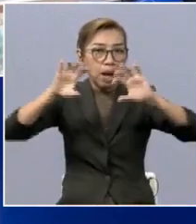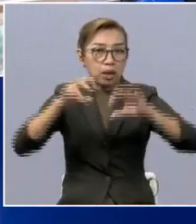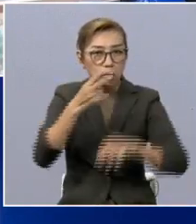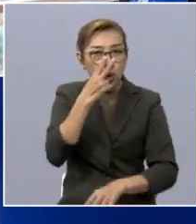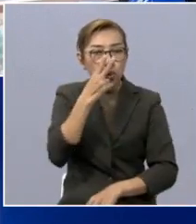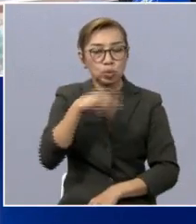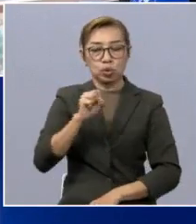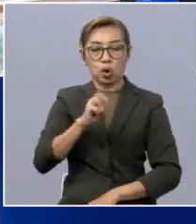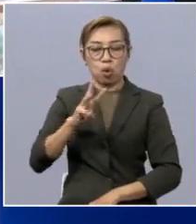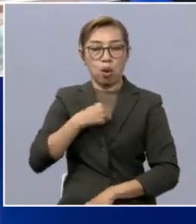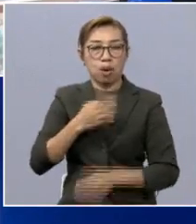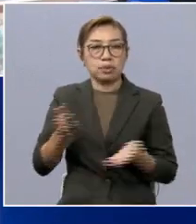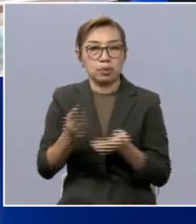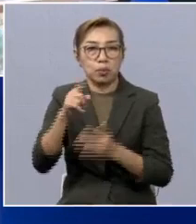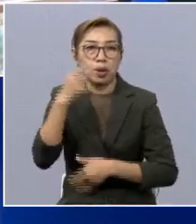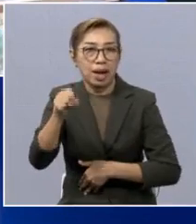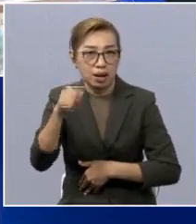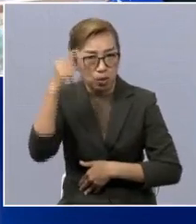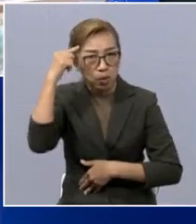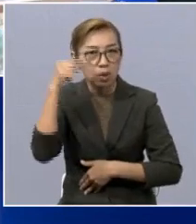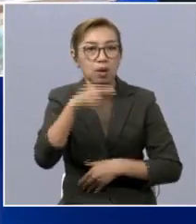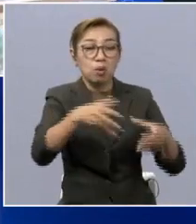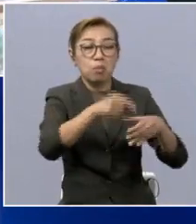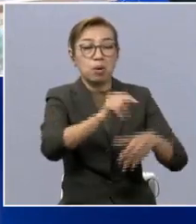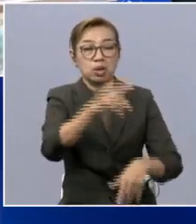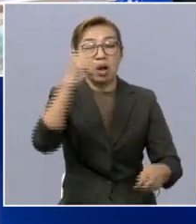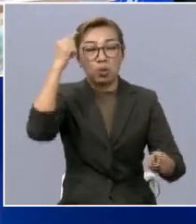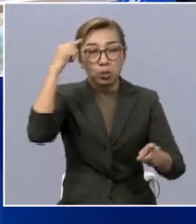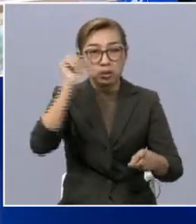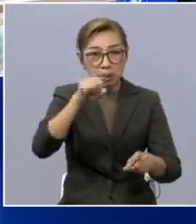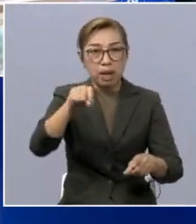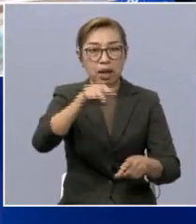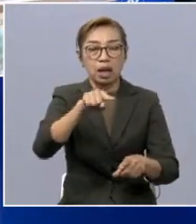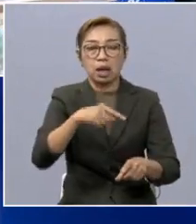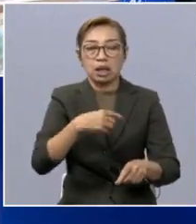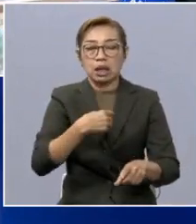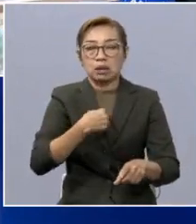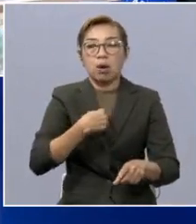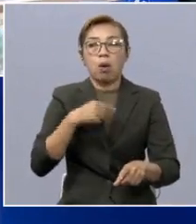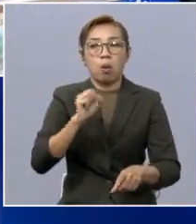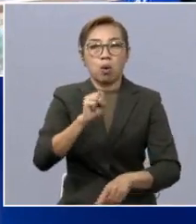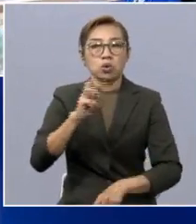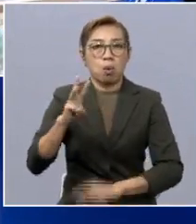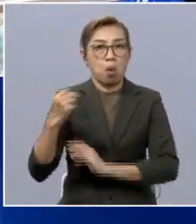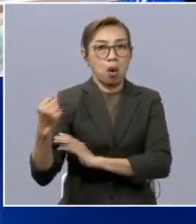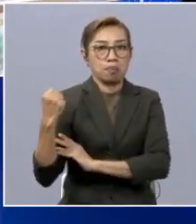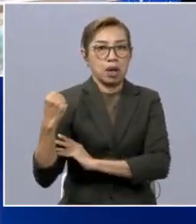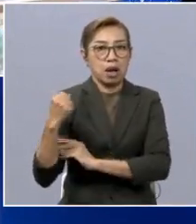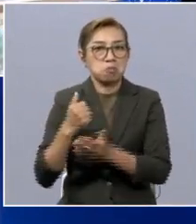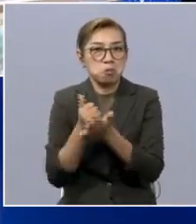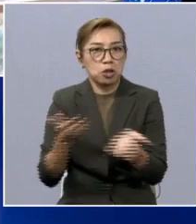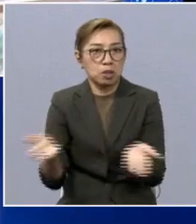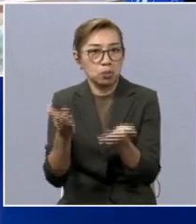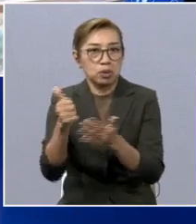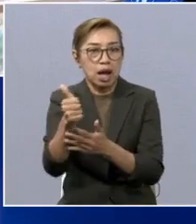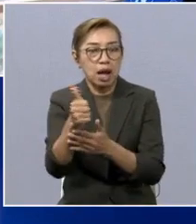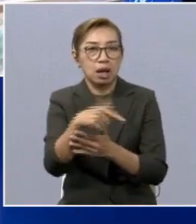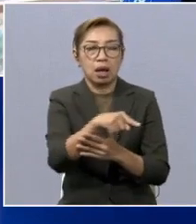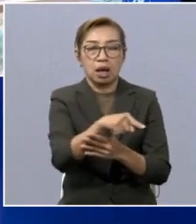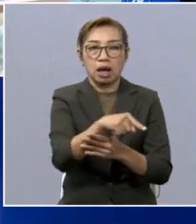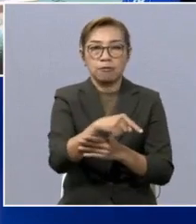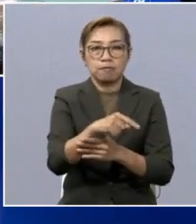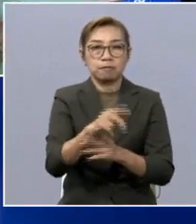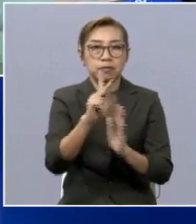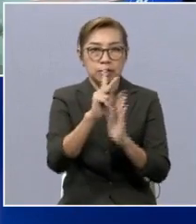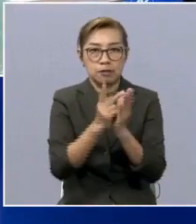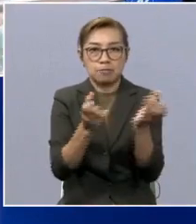พรรคเพื่อไทยเนี่ยรู้สถานการณ์ดีถึงกลัวจึงต้องแก้รัฐธรรมนูญตัดอำนาจสว.ให้ได้แล้วสว.เสรีเนี่ยเปิดเผยด้วยนะ